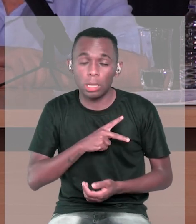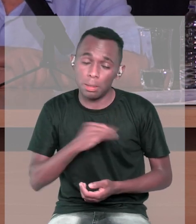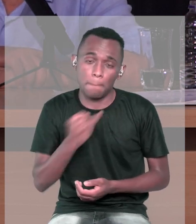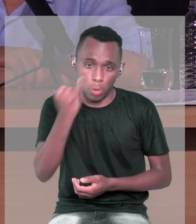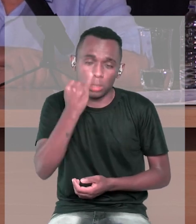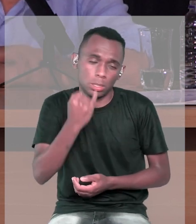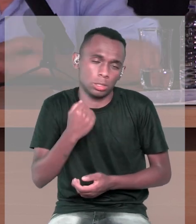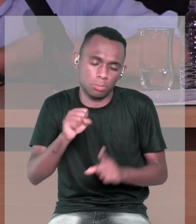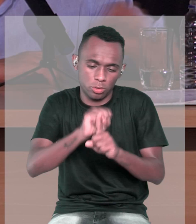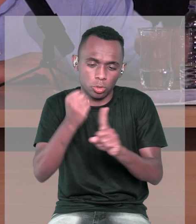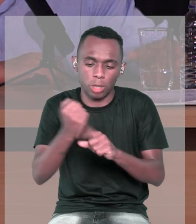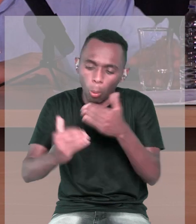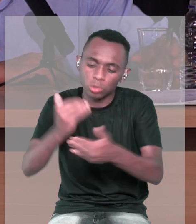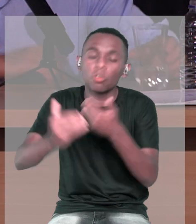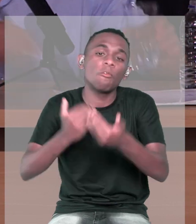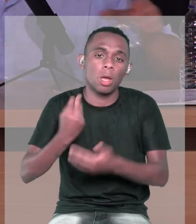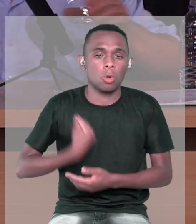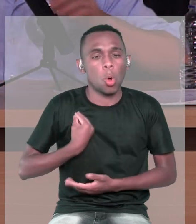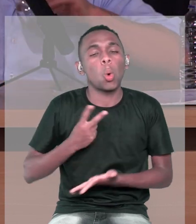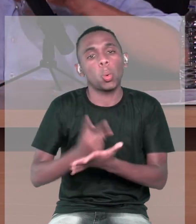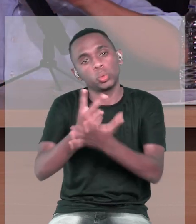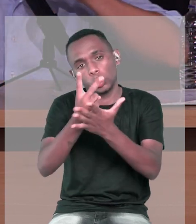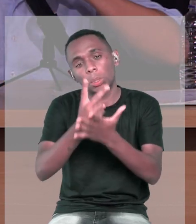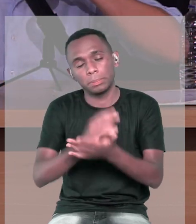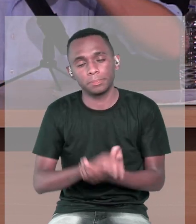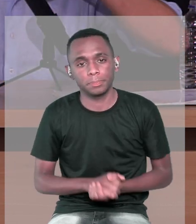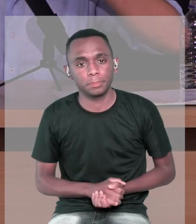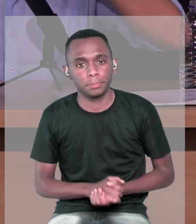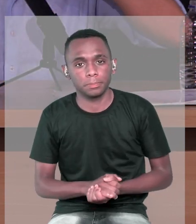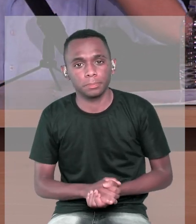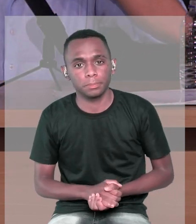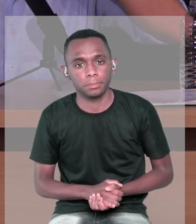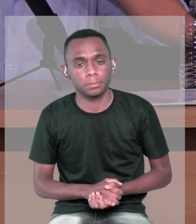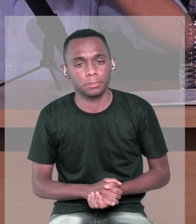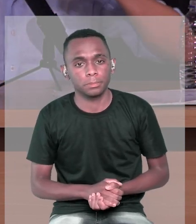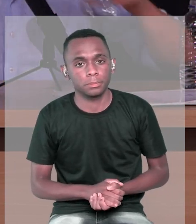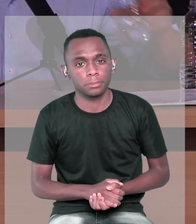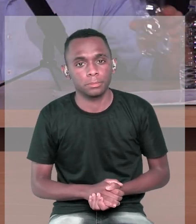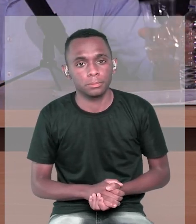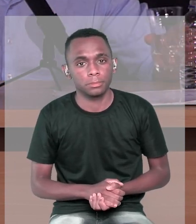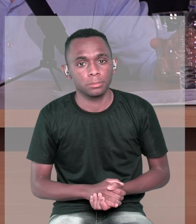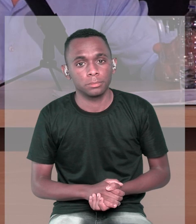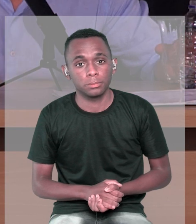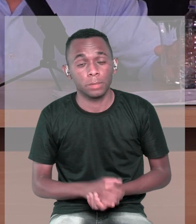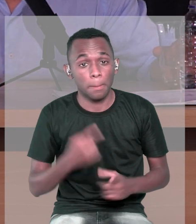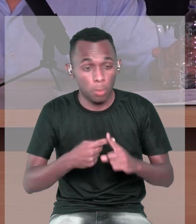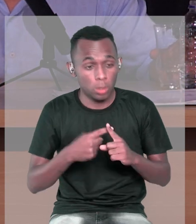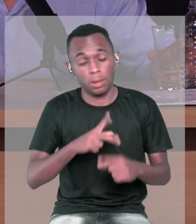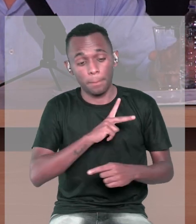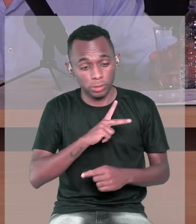o funcionamento social. Elle nous rend responsables, confiants et moins dépendants. Ela nos